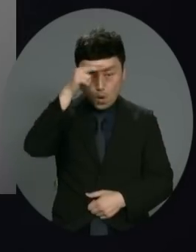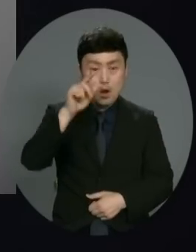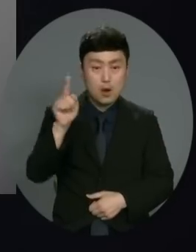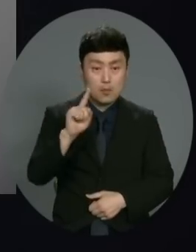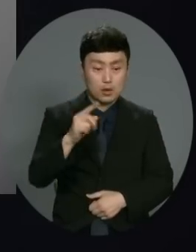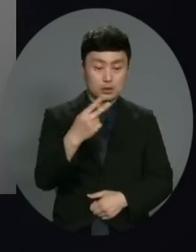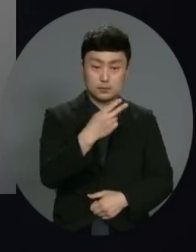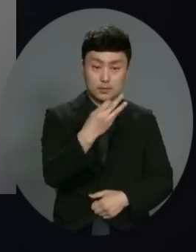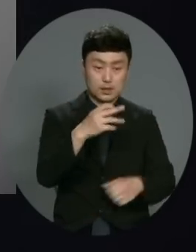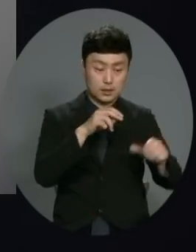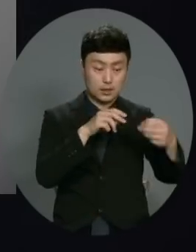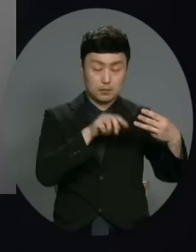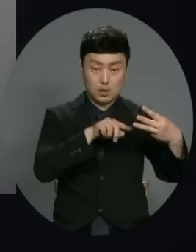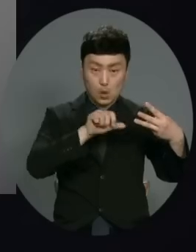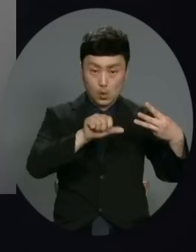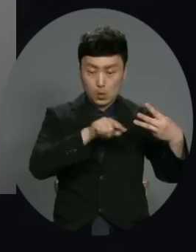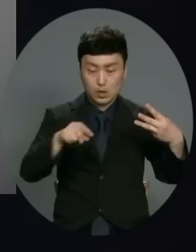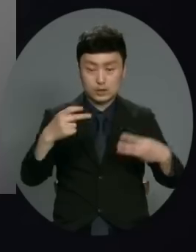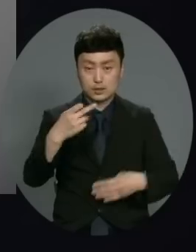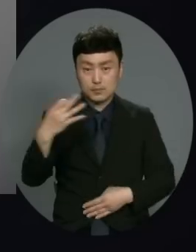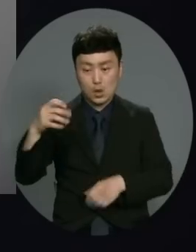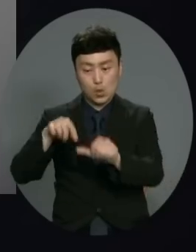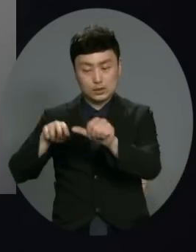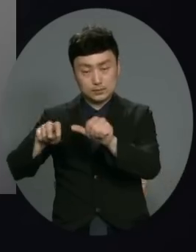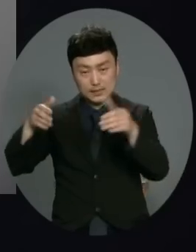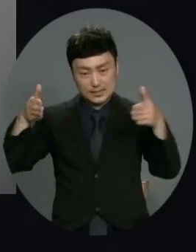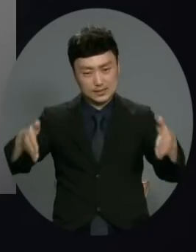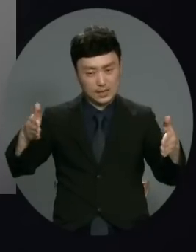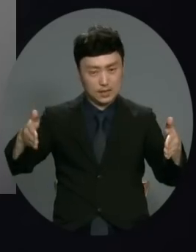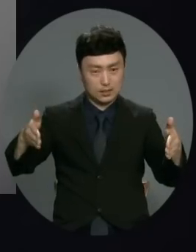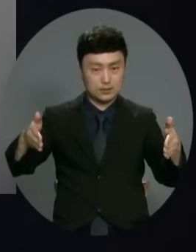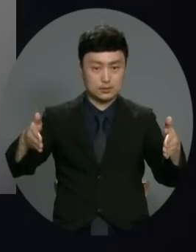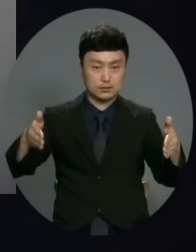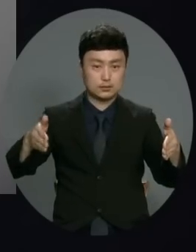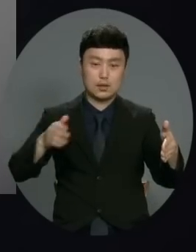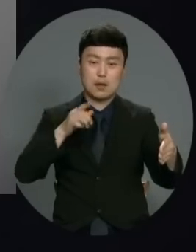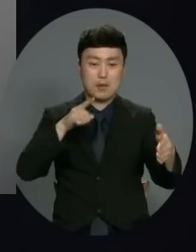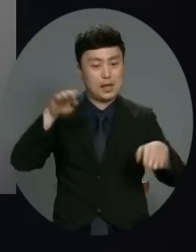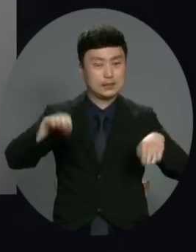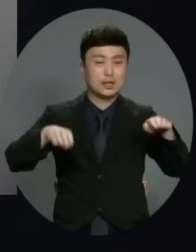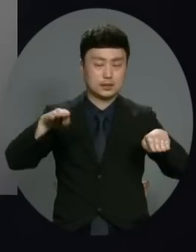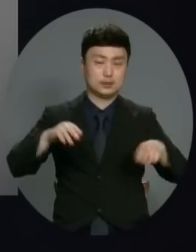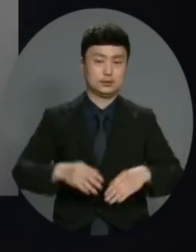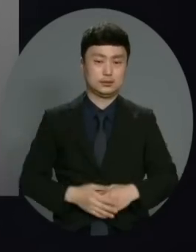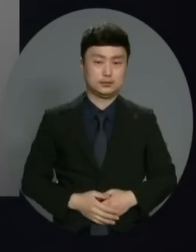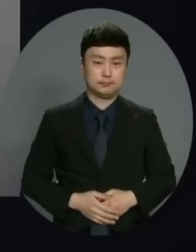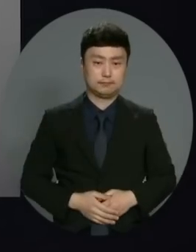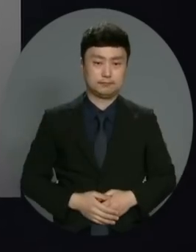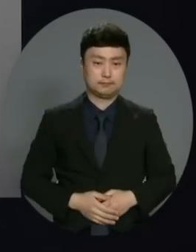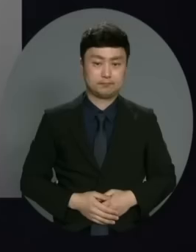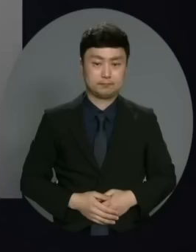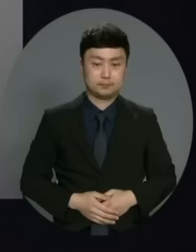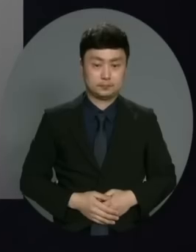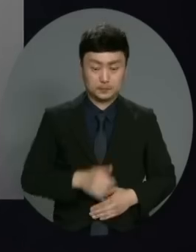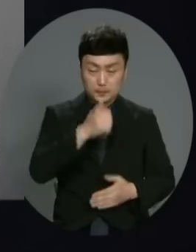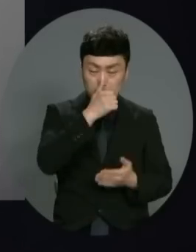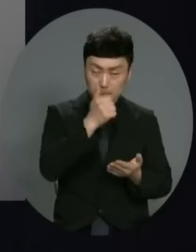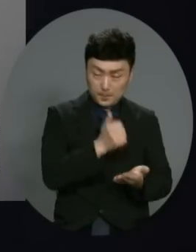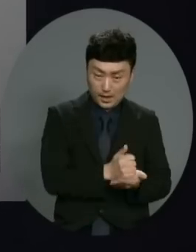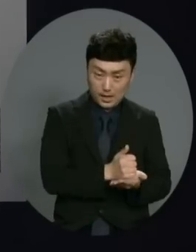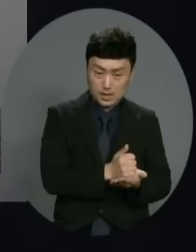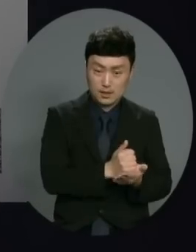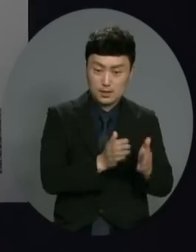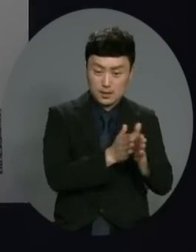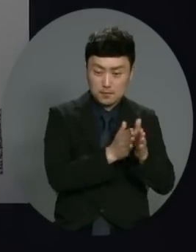2013년 3월 5일부터 2014년 5월 22일 사이라고 밝혀 많은 차이가 있습니다 범행 시점이 다르면